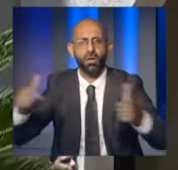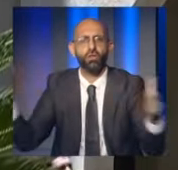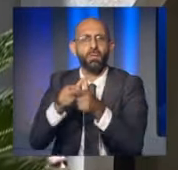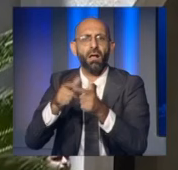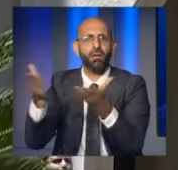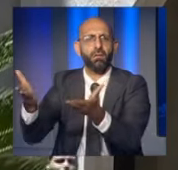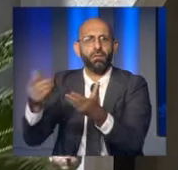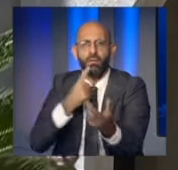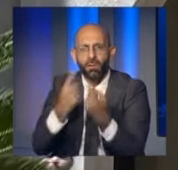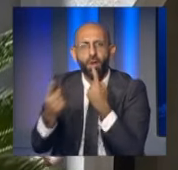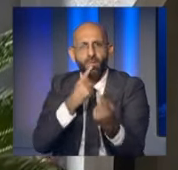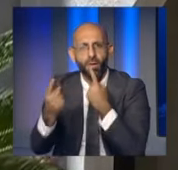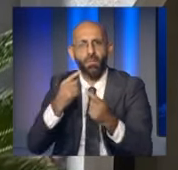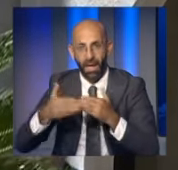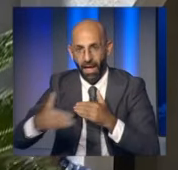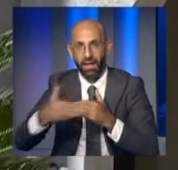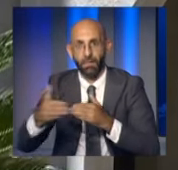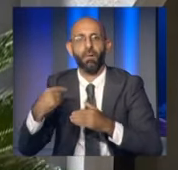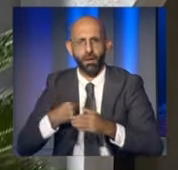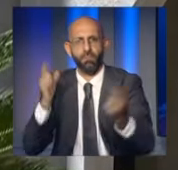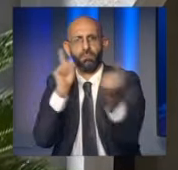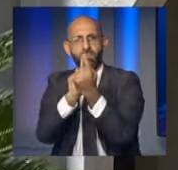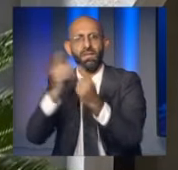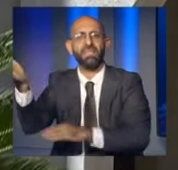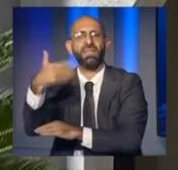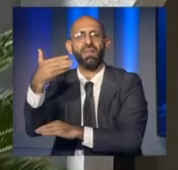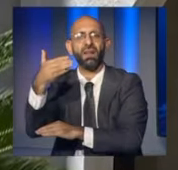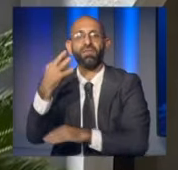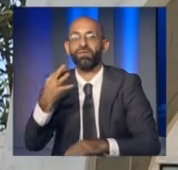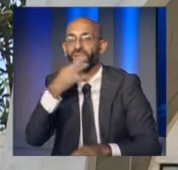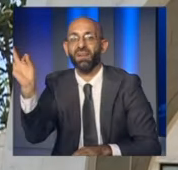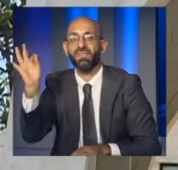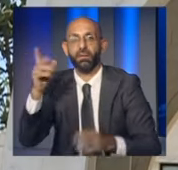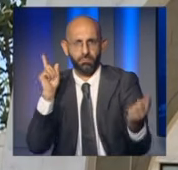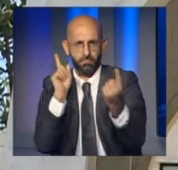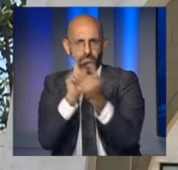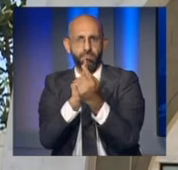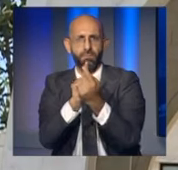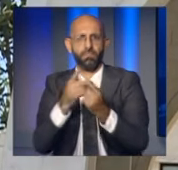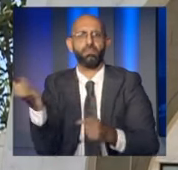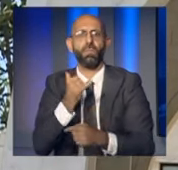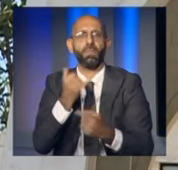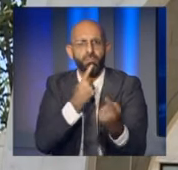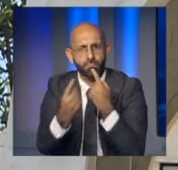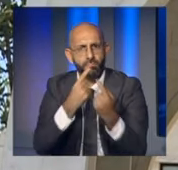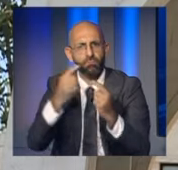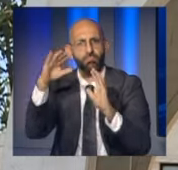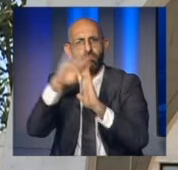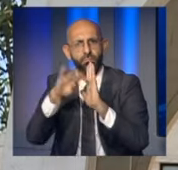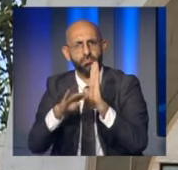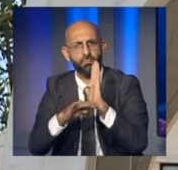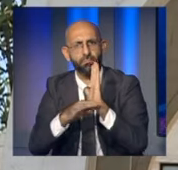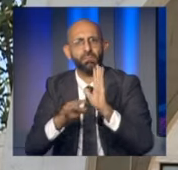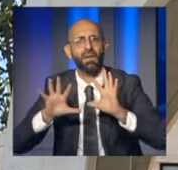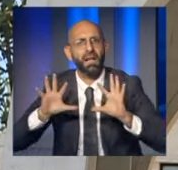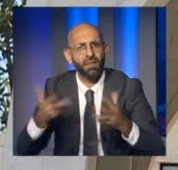الخماسية يبدون كل استعداد للمشاركة في الجهود لتحقيق ما تضمنه بيانهم، وقال إنه سيلتقي